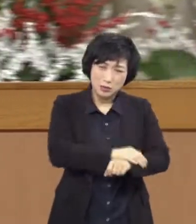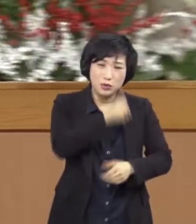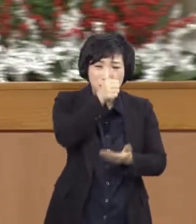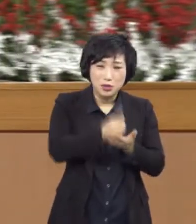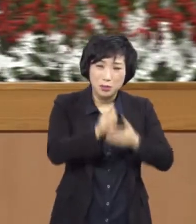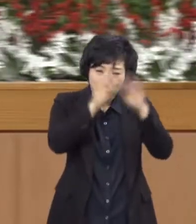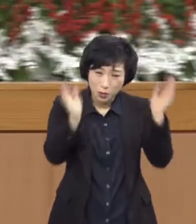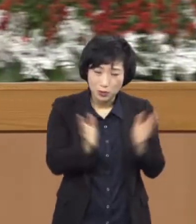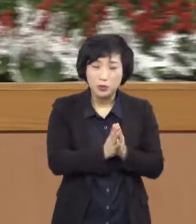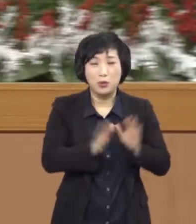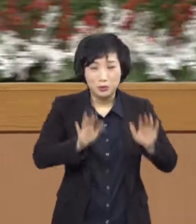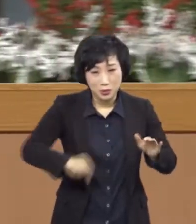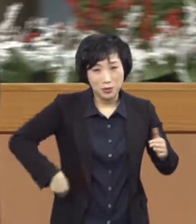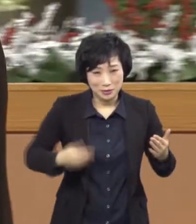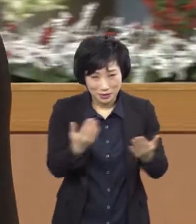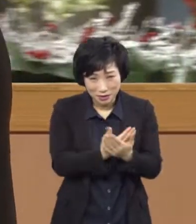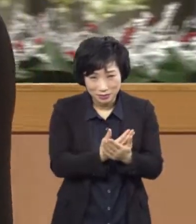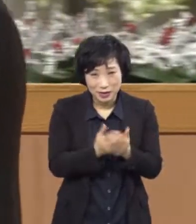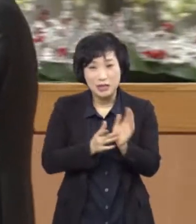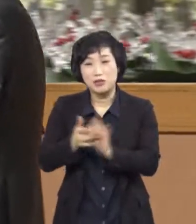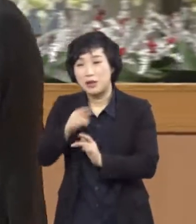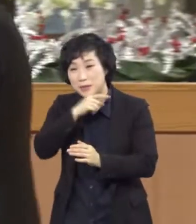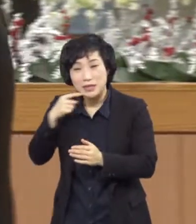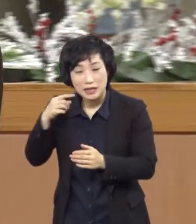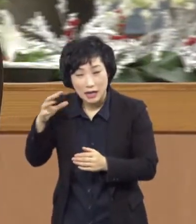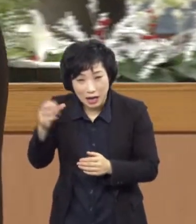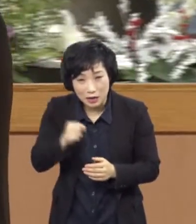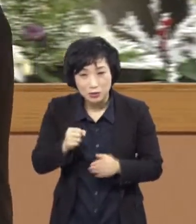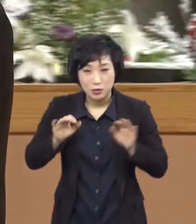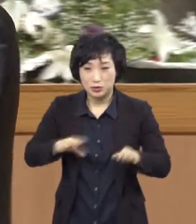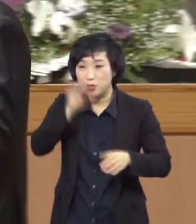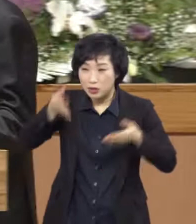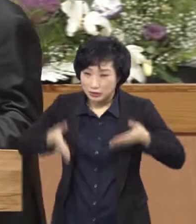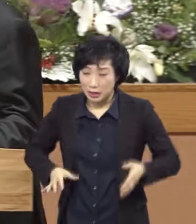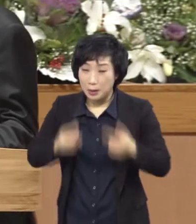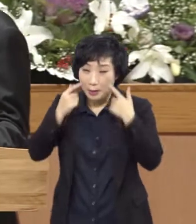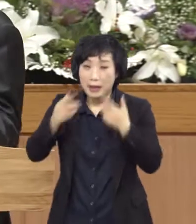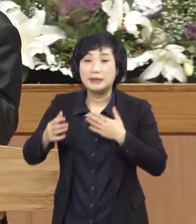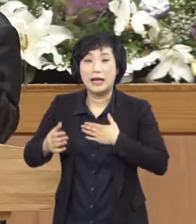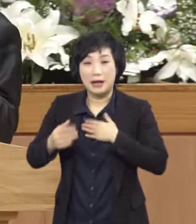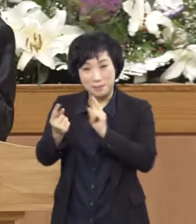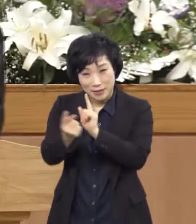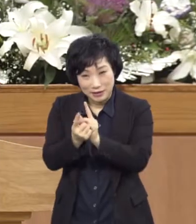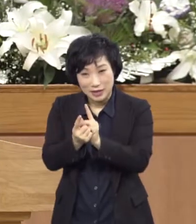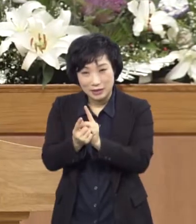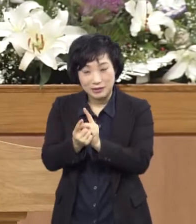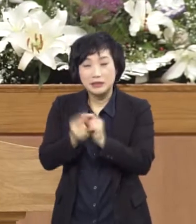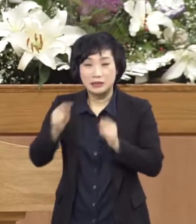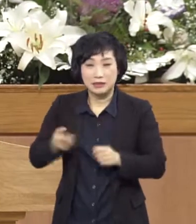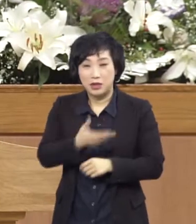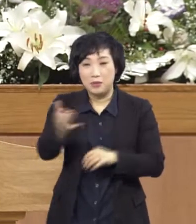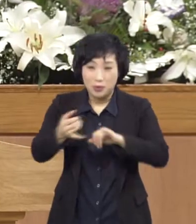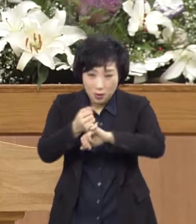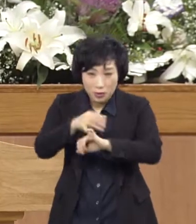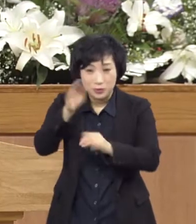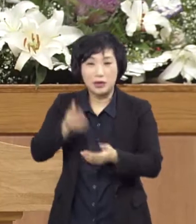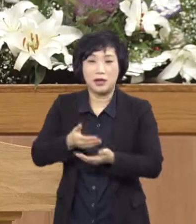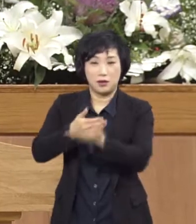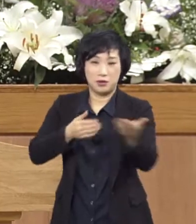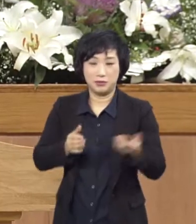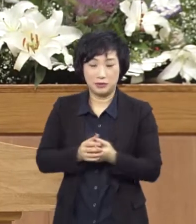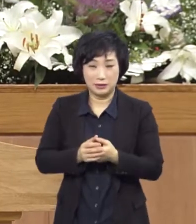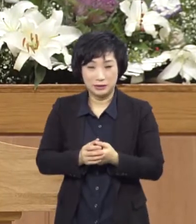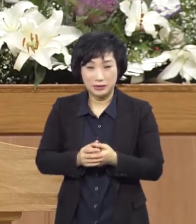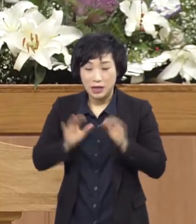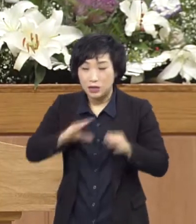죄를 회개하며 오늘 예수가 흘리신 피 가운데 성탄을 확실하게 맞이하는 여러분이 되도록 성탄절을